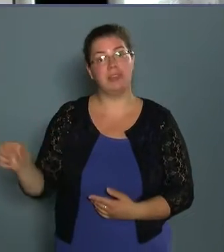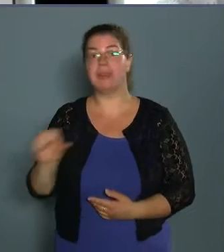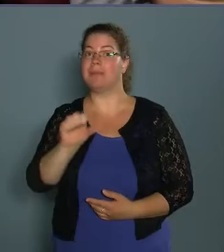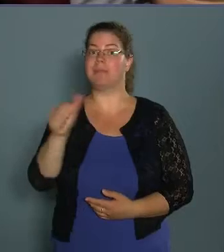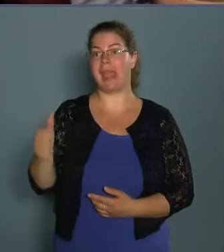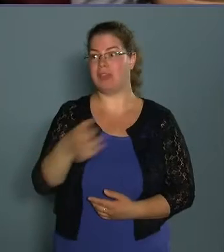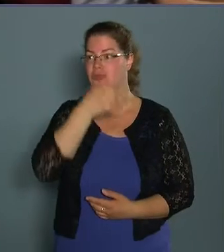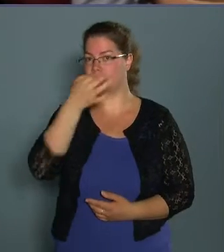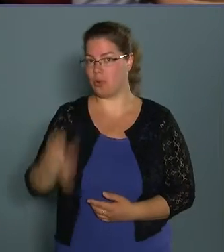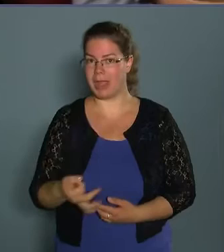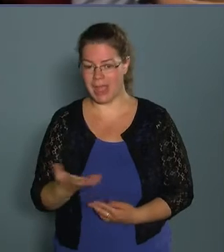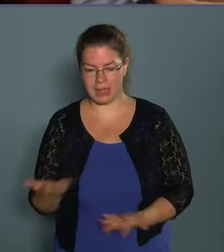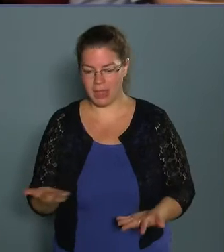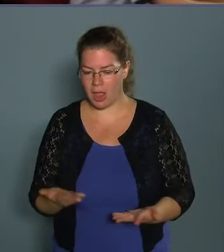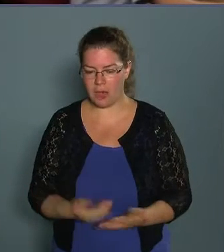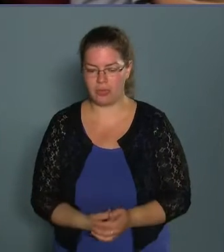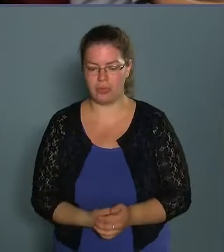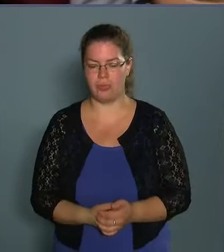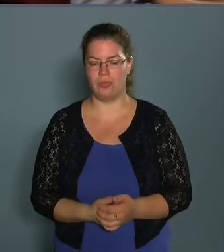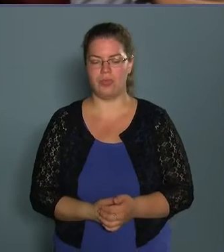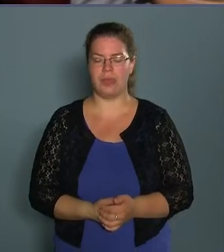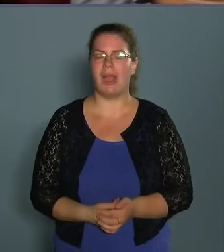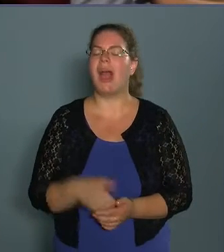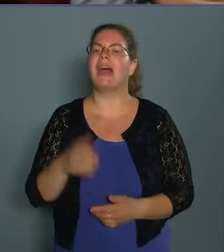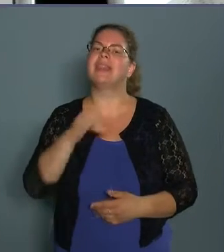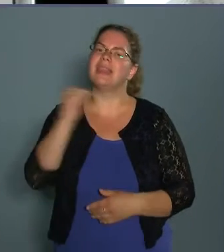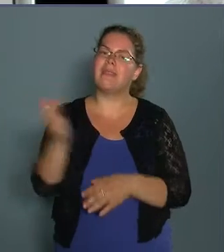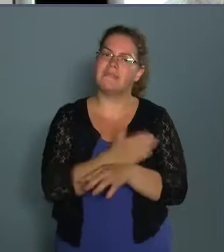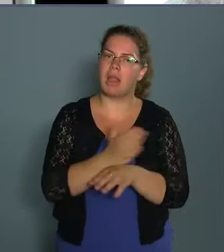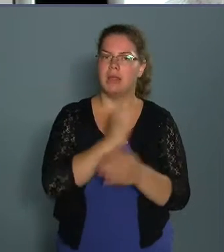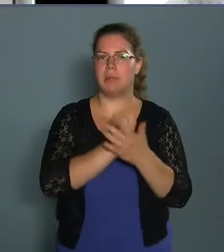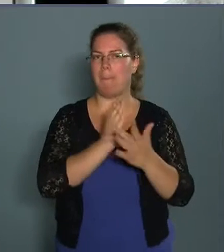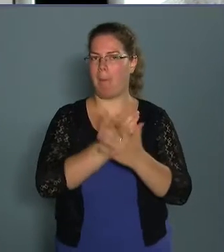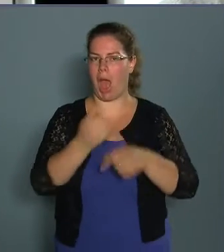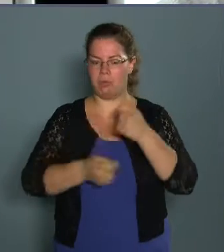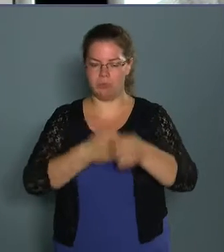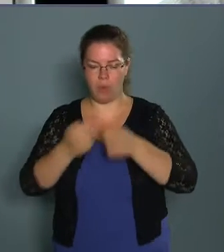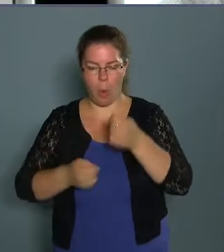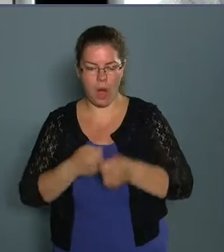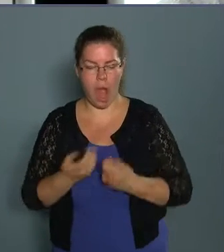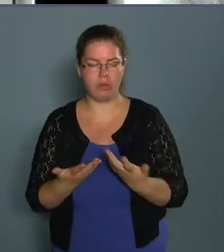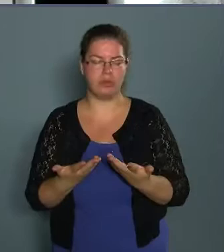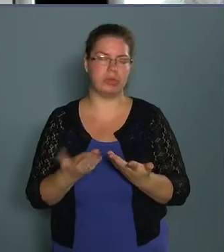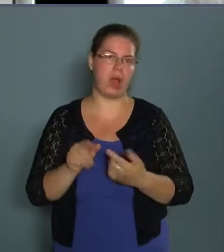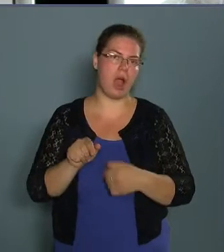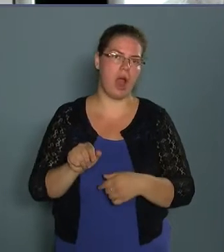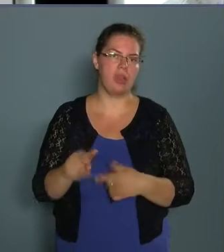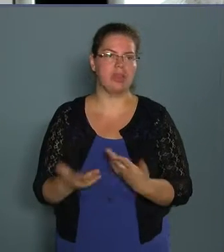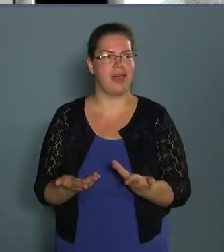egyik első kérdés az az, hogy az év elején már foglalkoztak annak